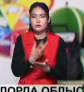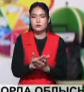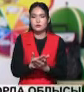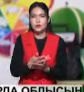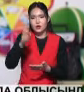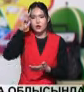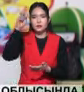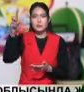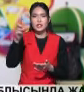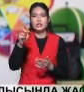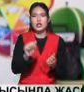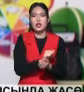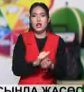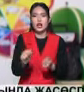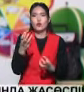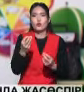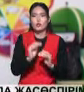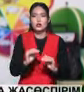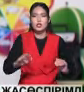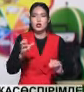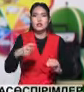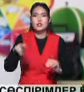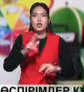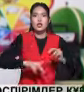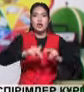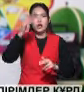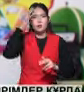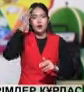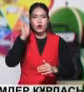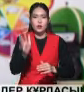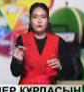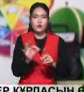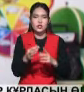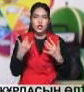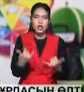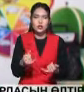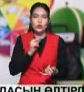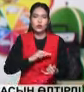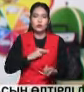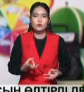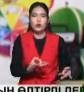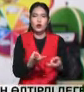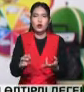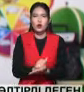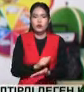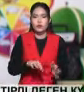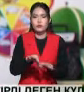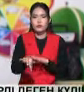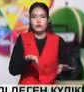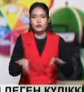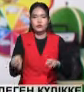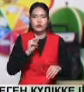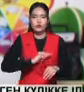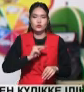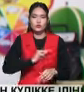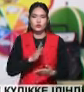мемлекеттік балабақша салуды жоспарлап отырмыз. Қазіргі таңда оның жобалау жұмыстары жүргізіліп жатыр.